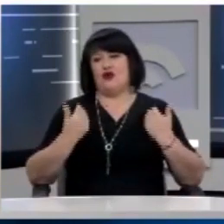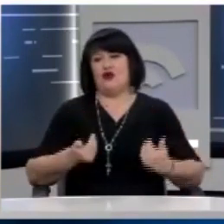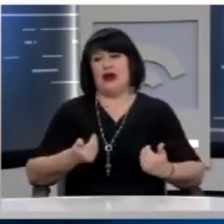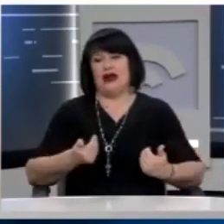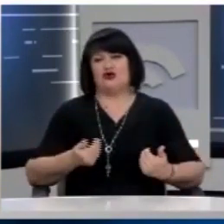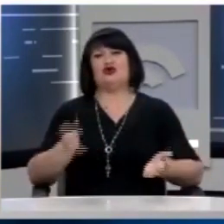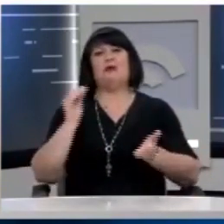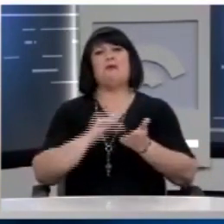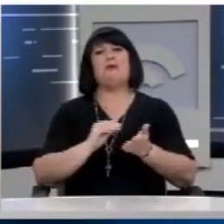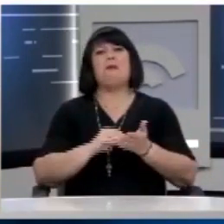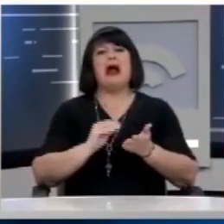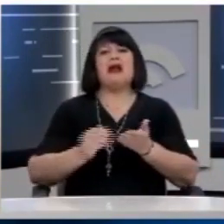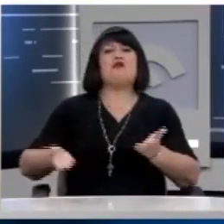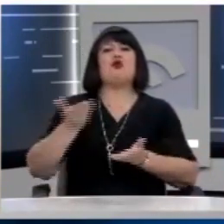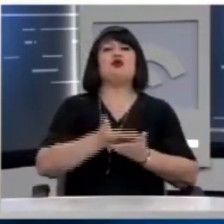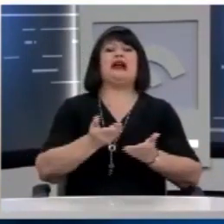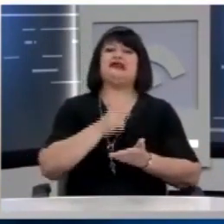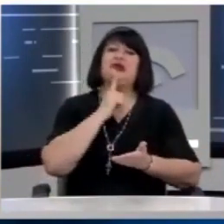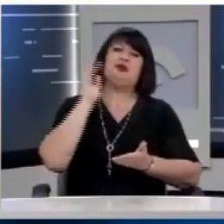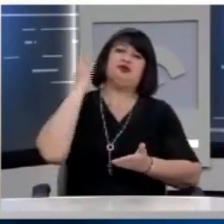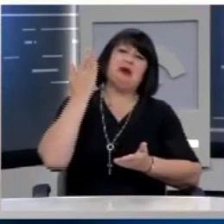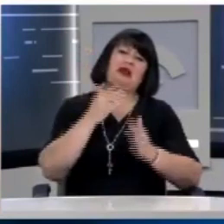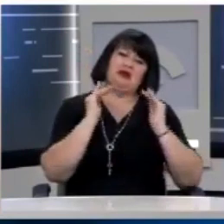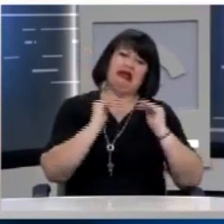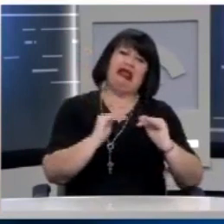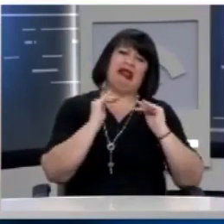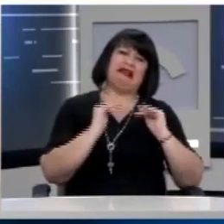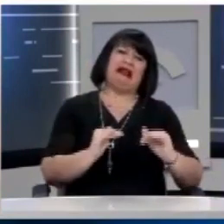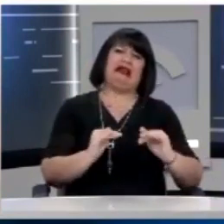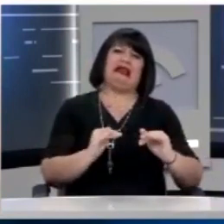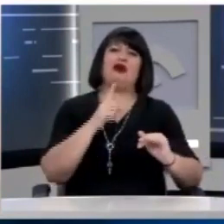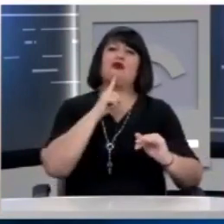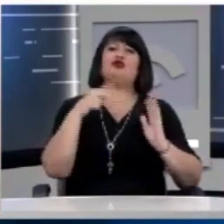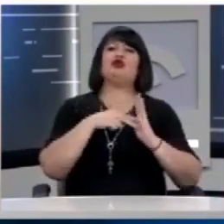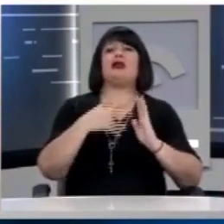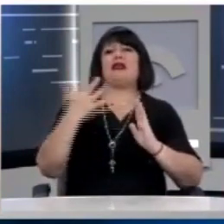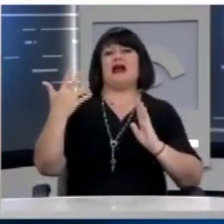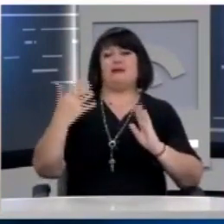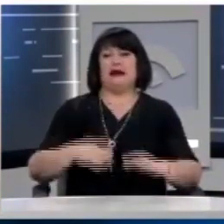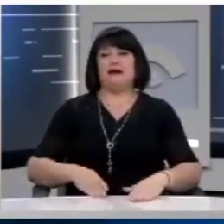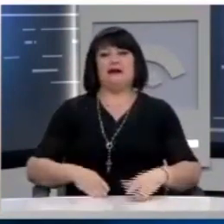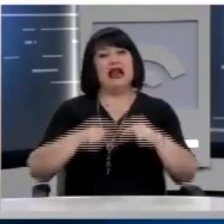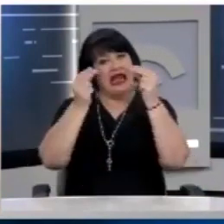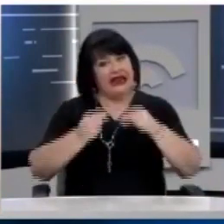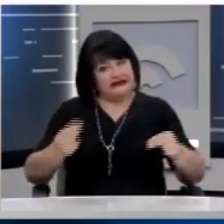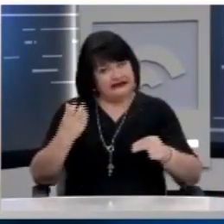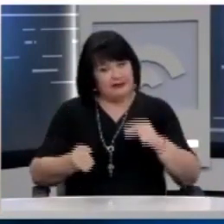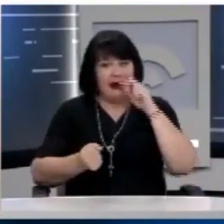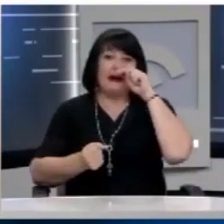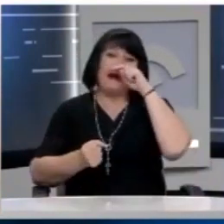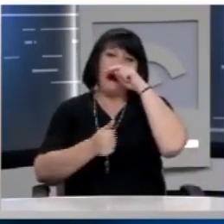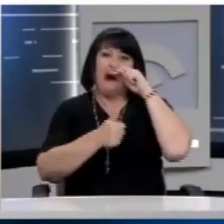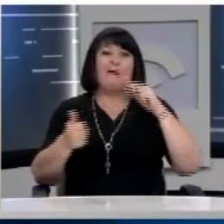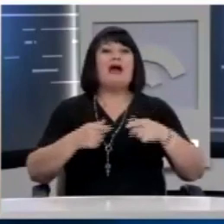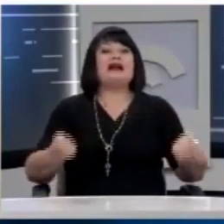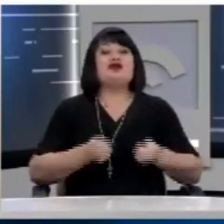διάφορες ξαναζεσταμένες προτάσεις που τις έχουμε ζήσει στο παρελθόν και ιδιαίτερα το 2015. Η διέξοδος υπάρχει και βρίσκεται